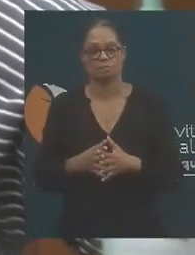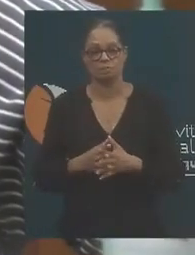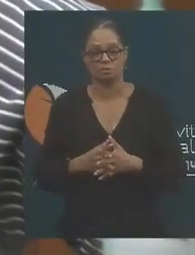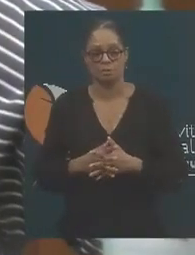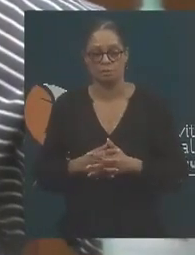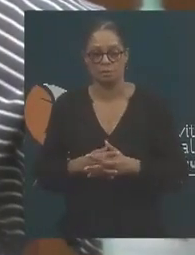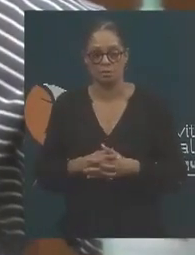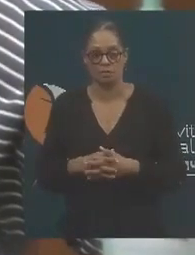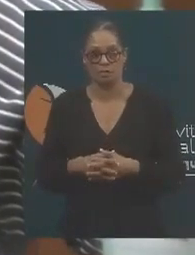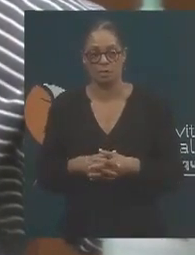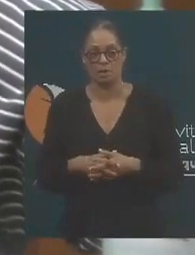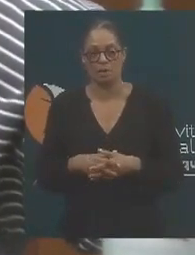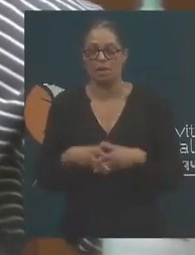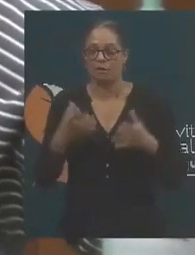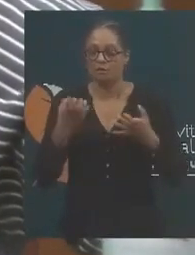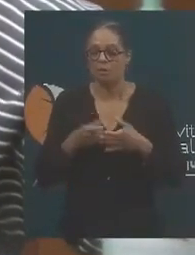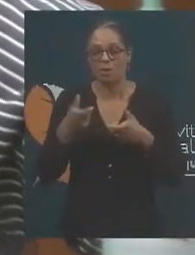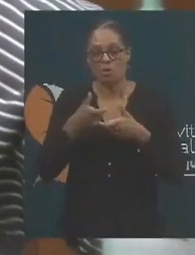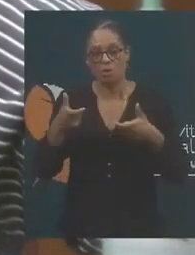que le Congrès puisse se réunir.